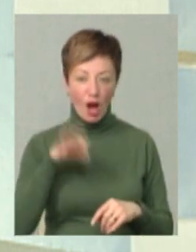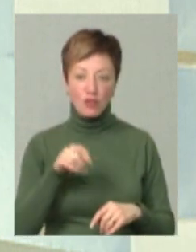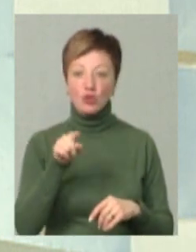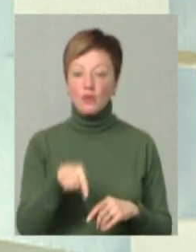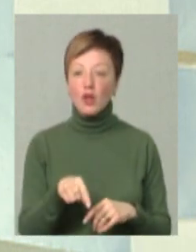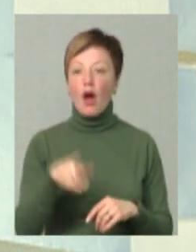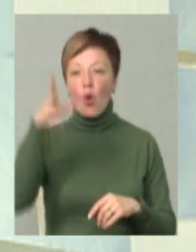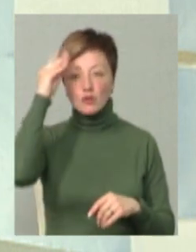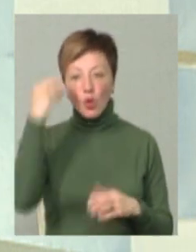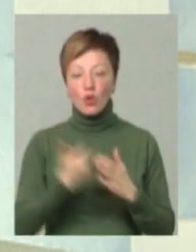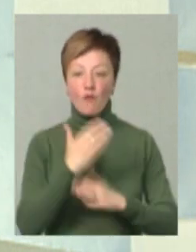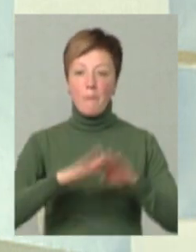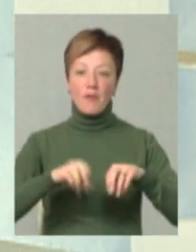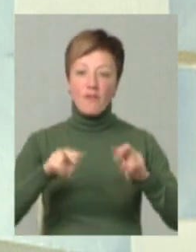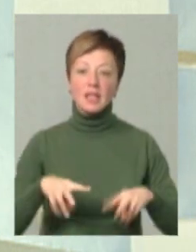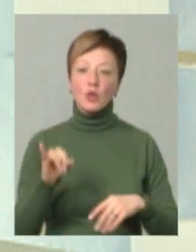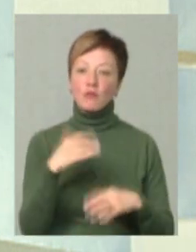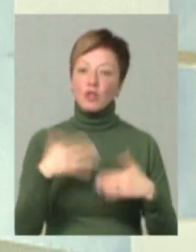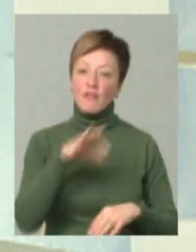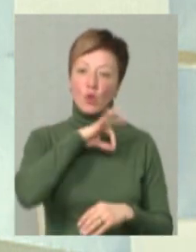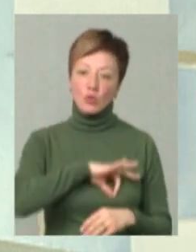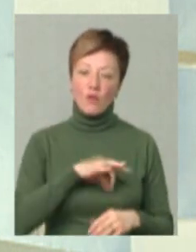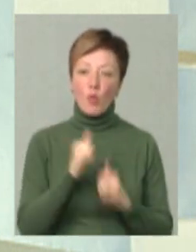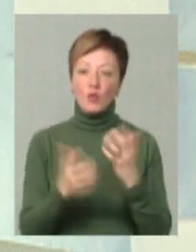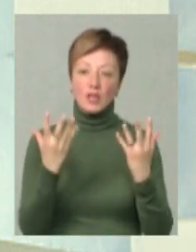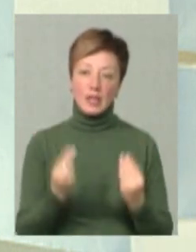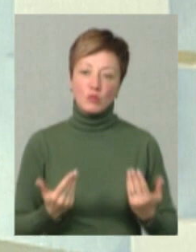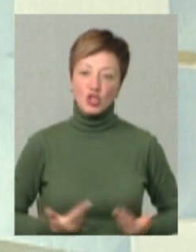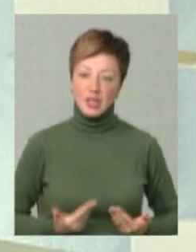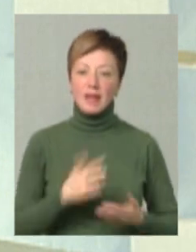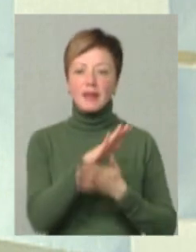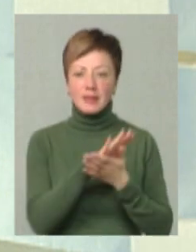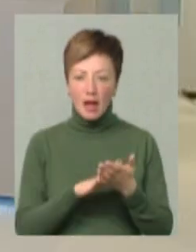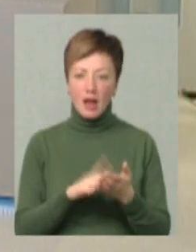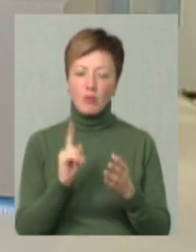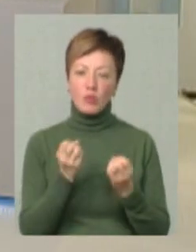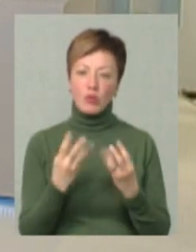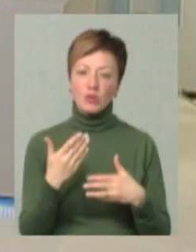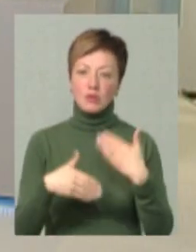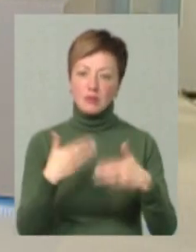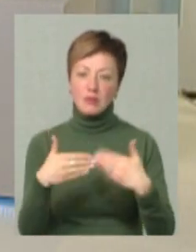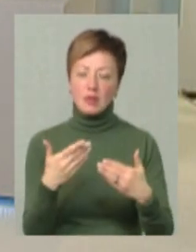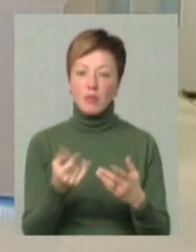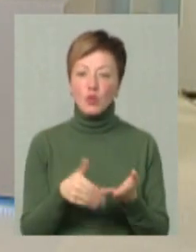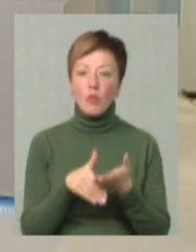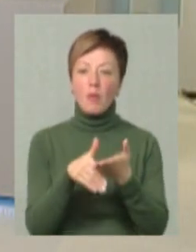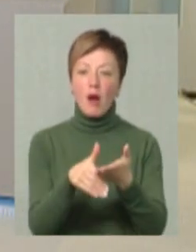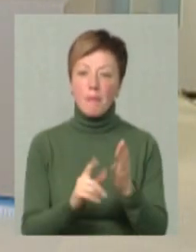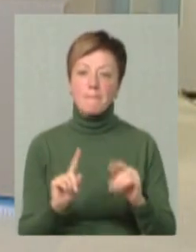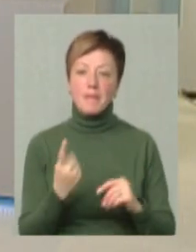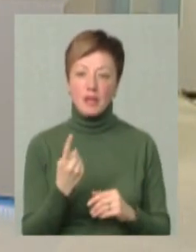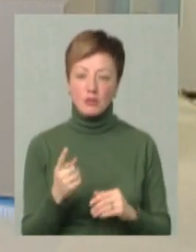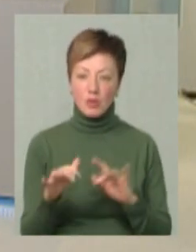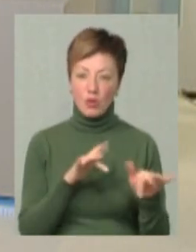вона освоїла нову професію і вже її використовувала в повсякденному житті. Далі вона просто йде в вільне плавання, ми просто допомагаємо з першими